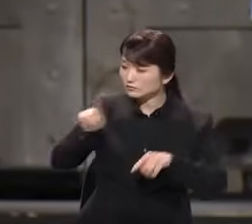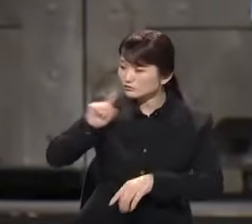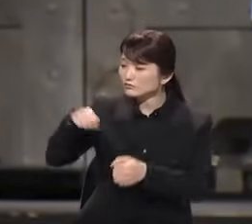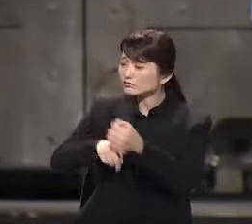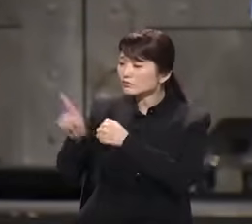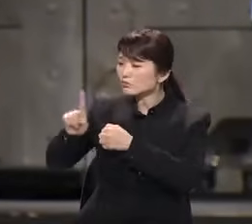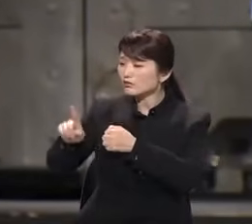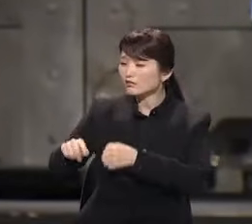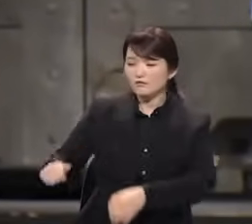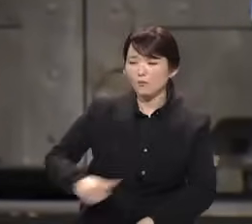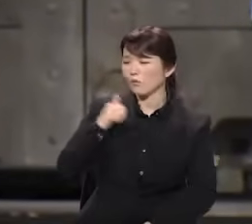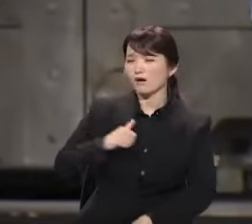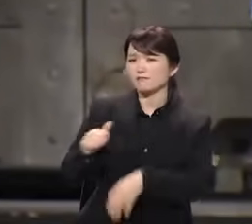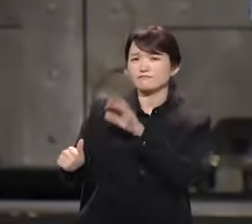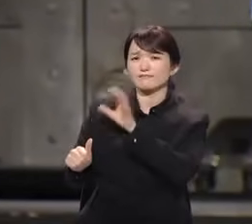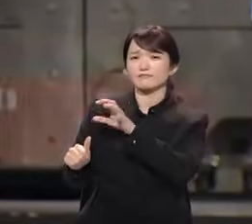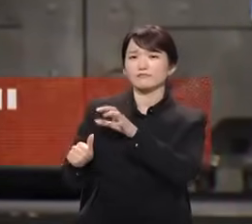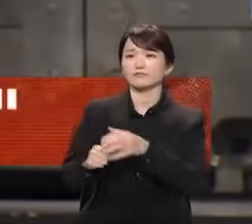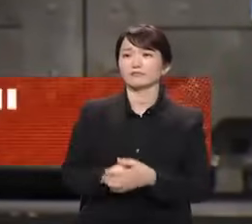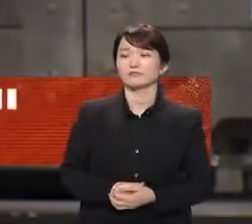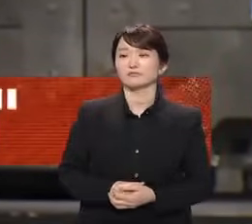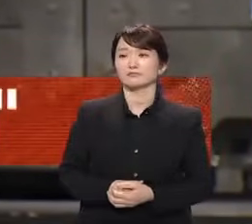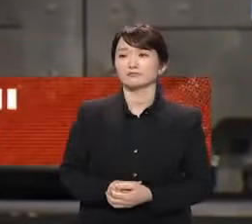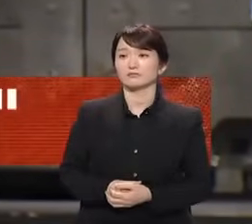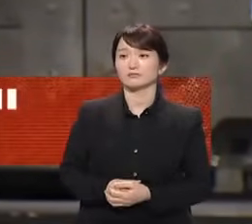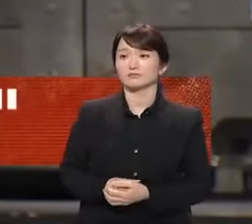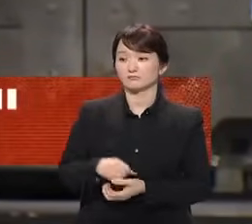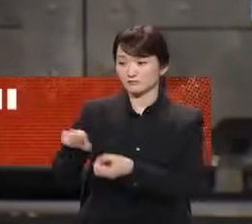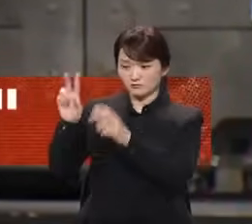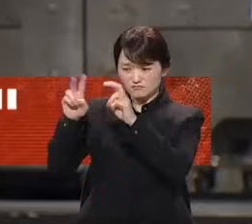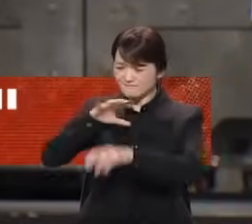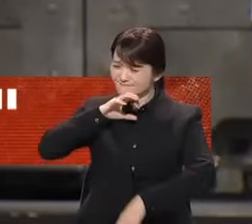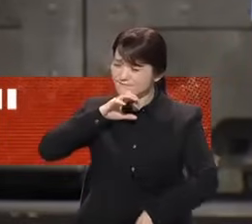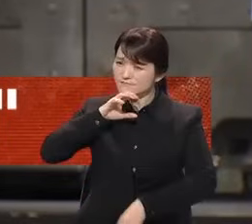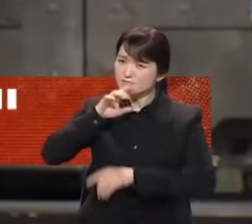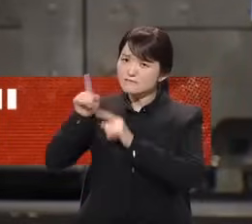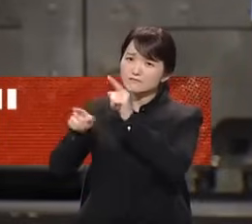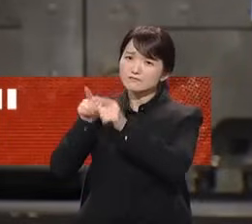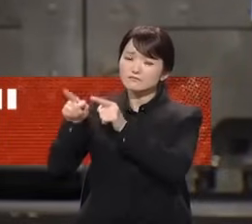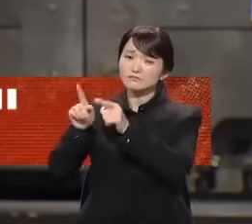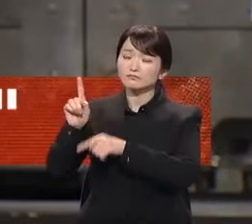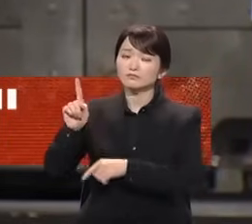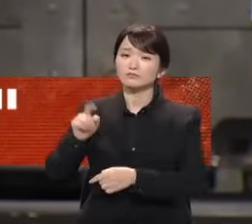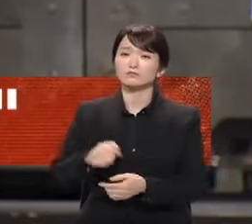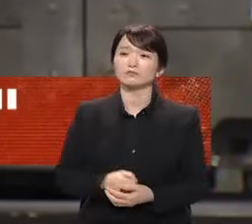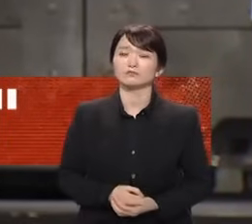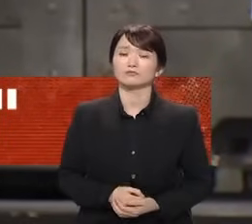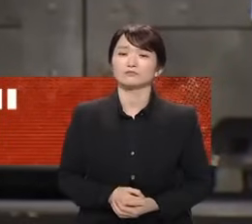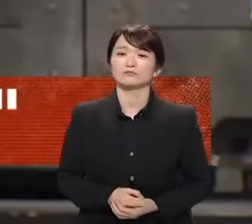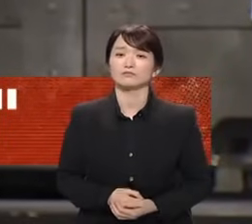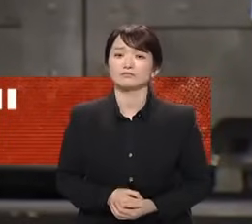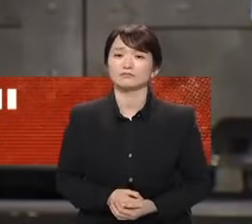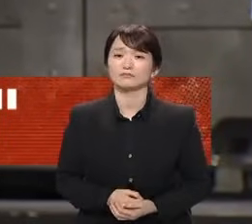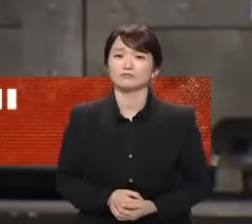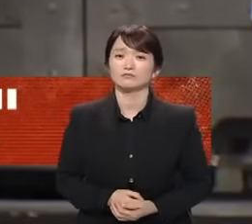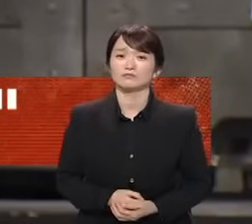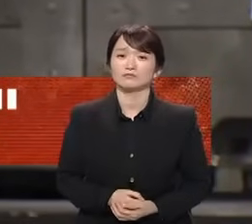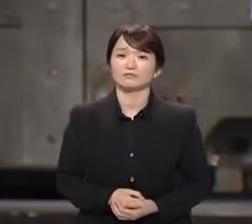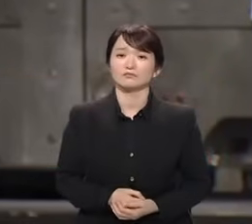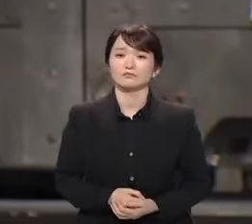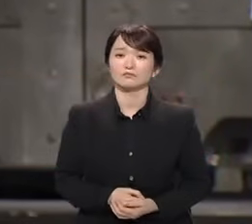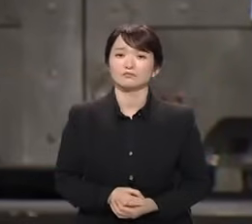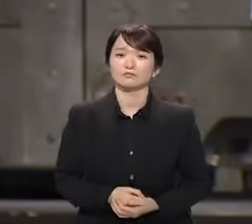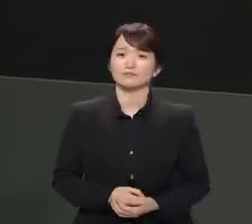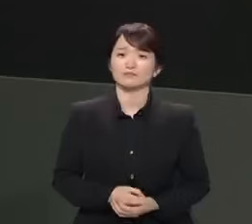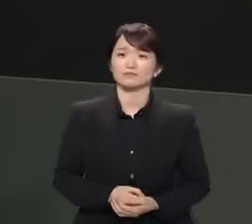하냐고 또 역정을 냈답니다. 그러면서 택배회사에 민원 넣겠다는 거예요. 이게 도대체 무슨 경우죠? 아